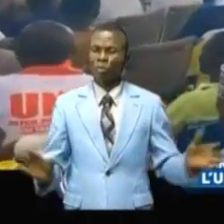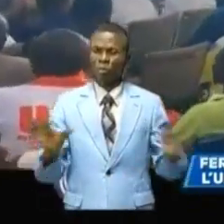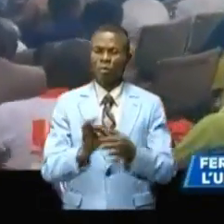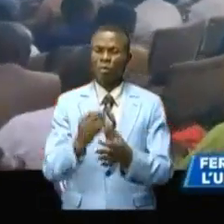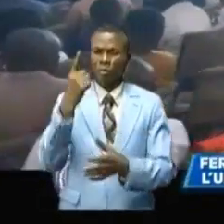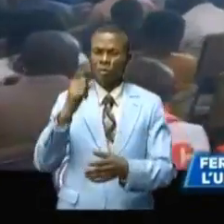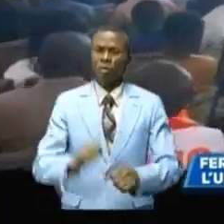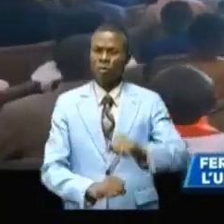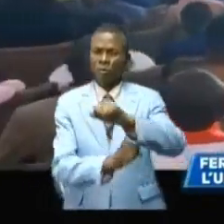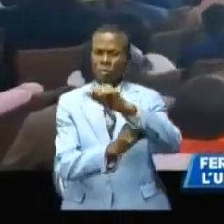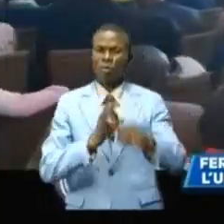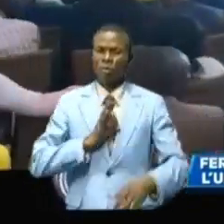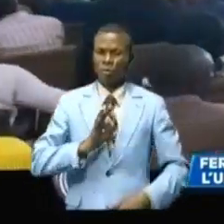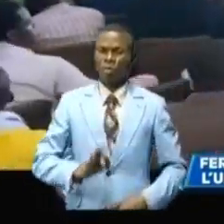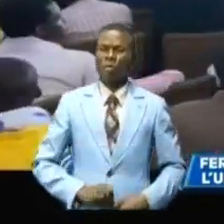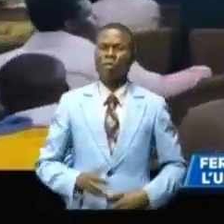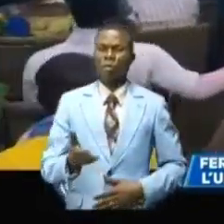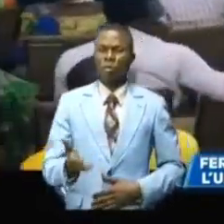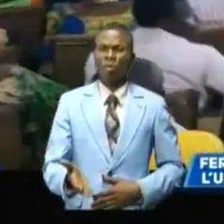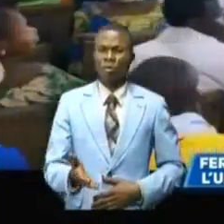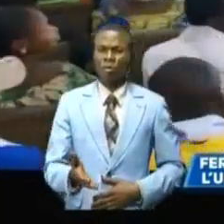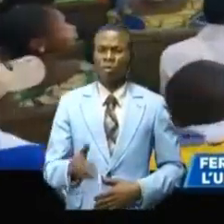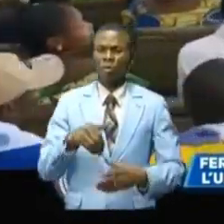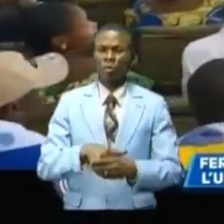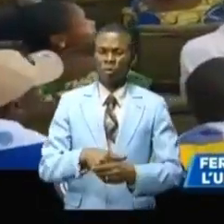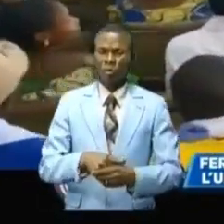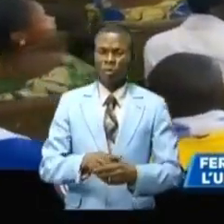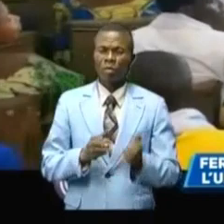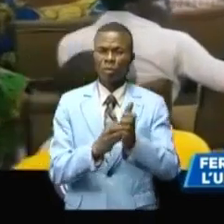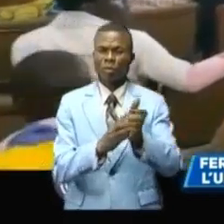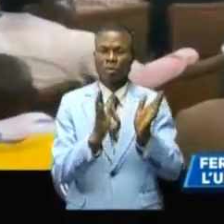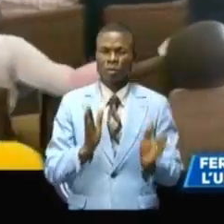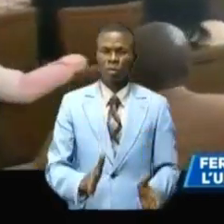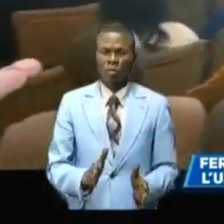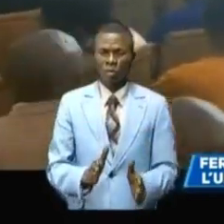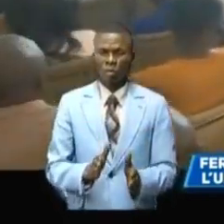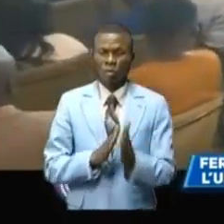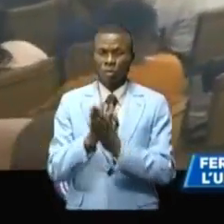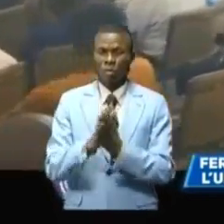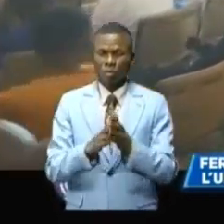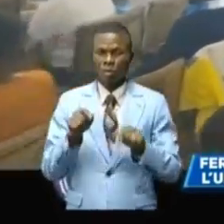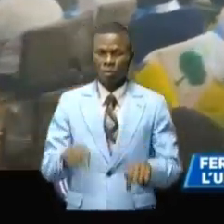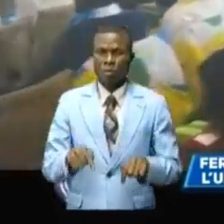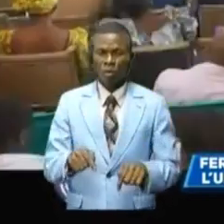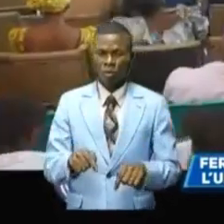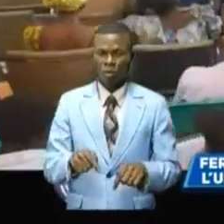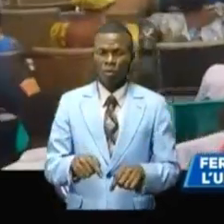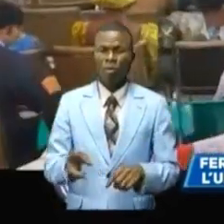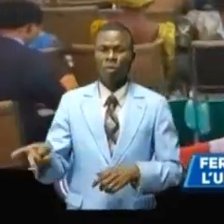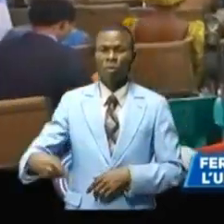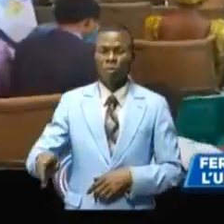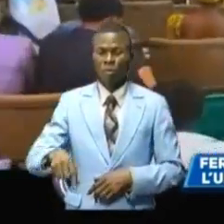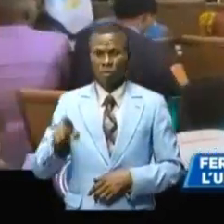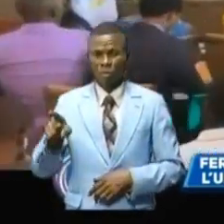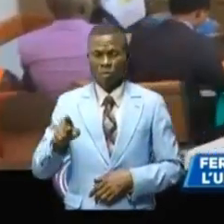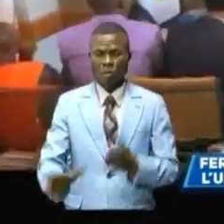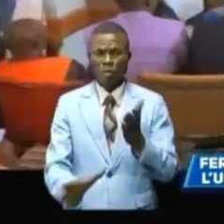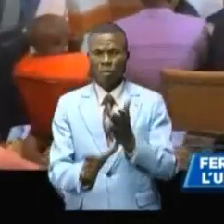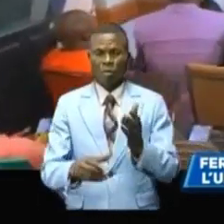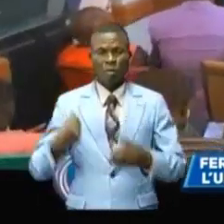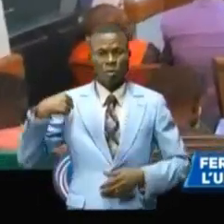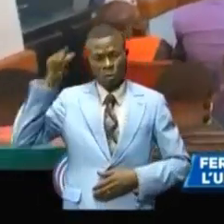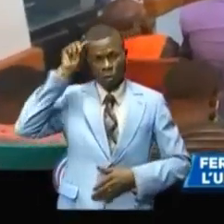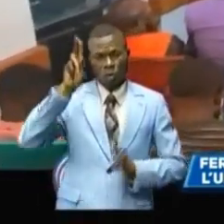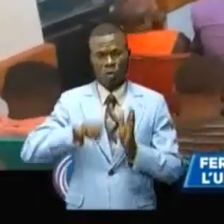derrière Félix-Antoine Tshisekedi, dont le leadership est porté ce jour dans cette province par le vice-gouverneur